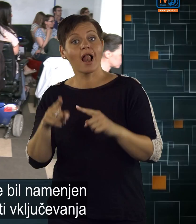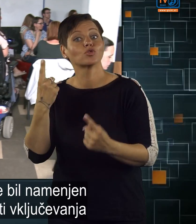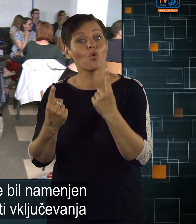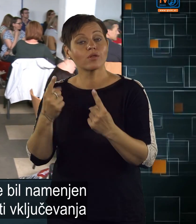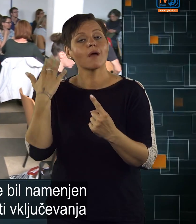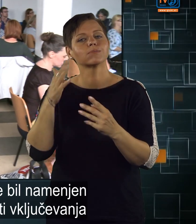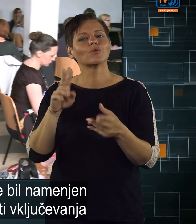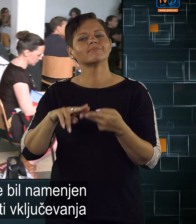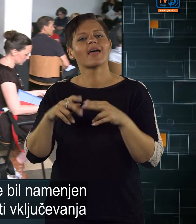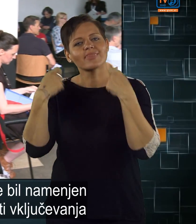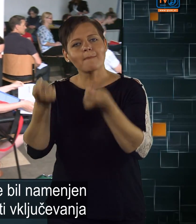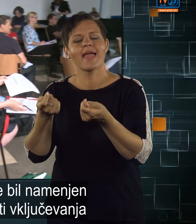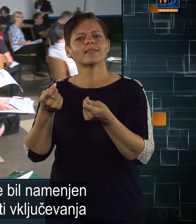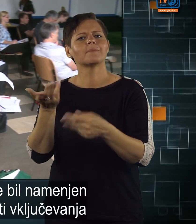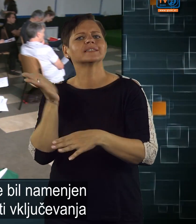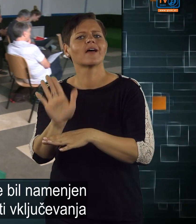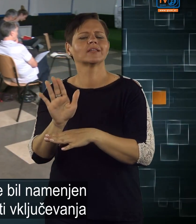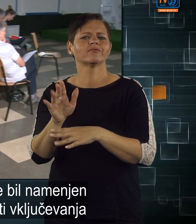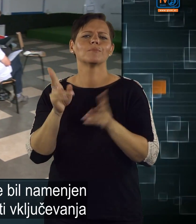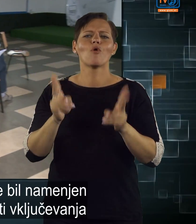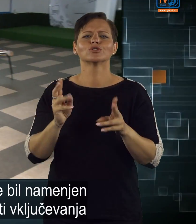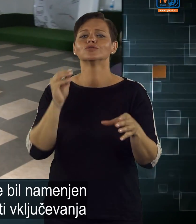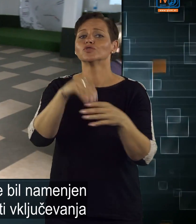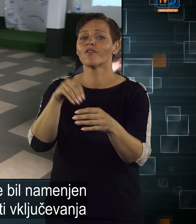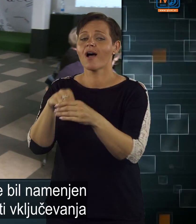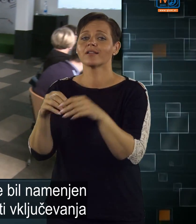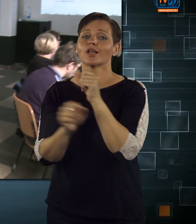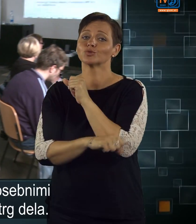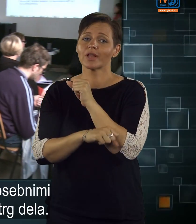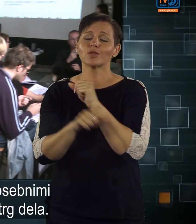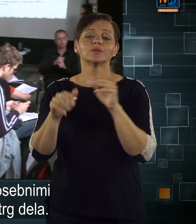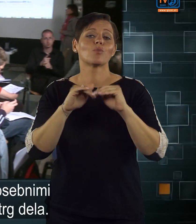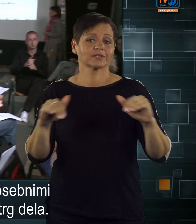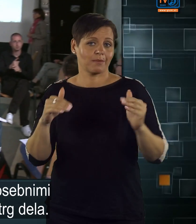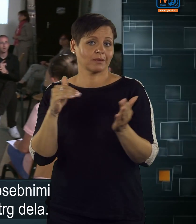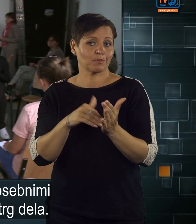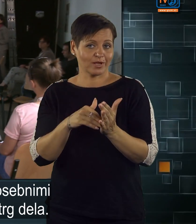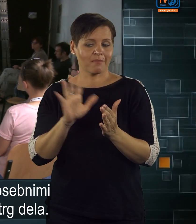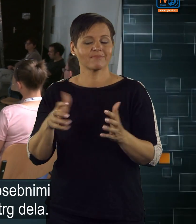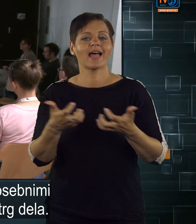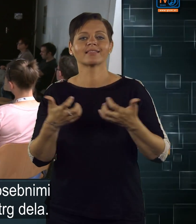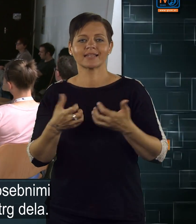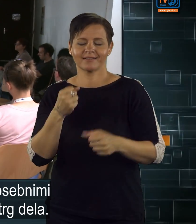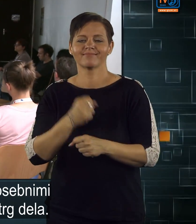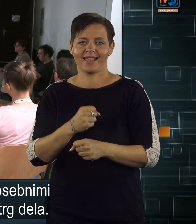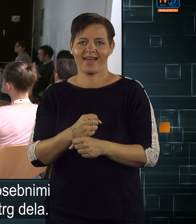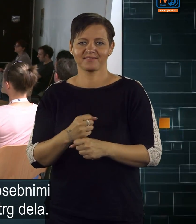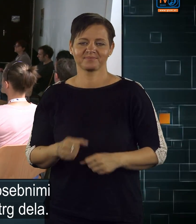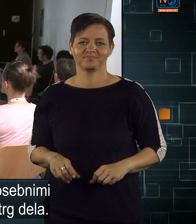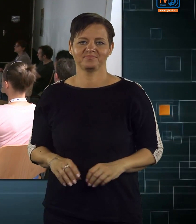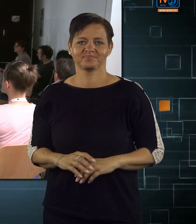Drugi del dogodka je bil namenjen predstavitvi možnosti vključevanja študentov s posebnimi potrebami na trg dela.